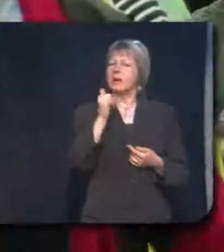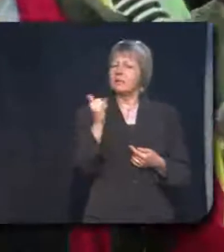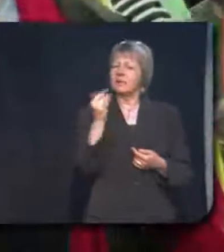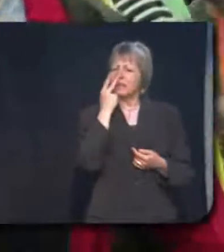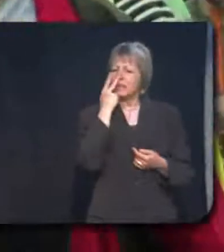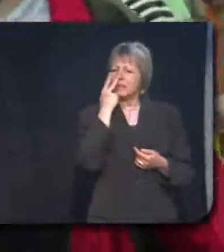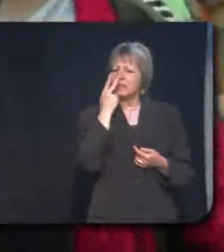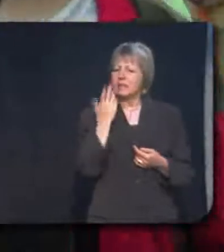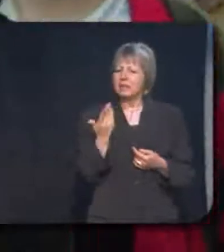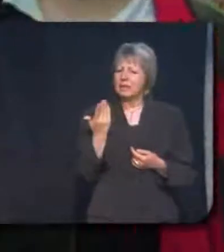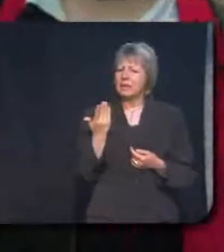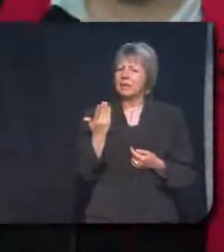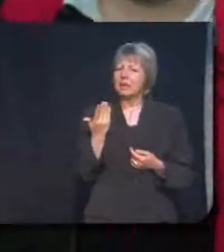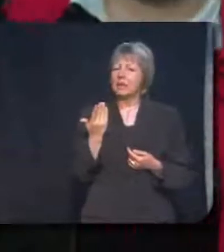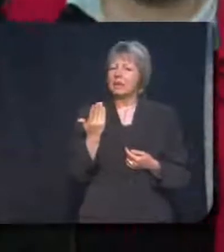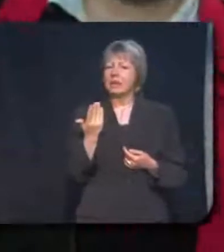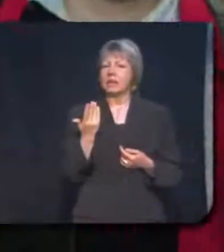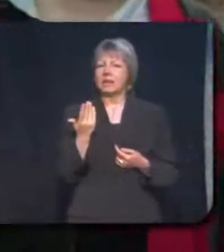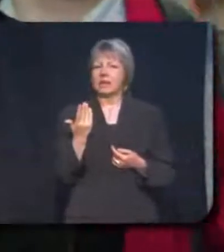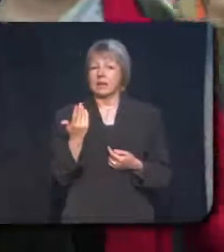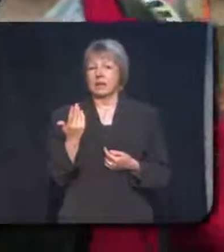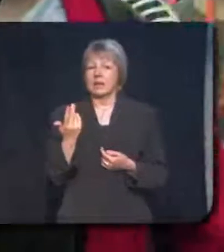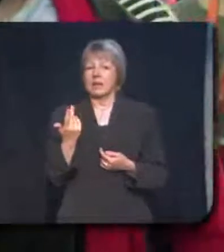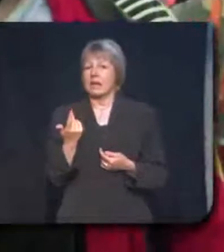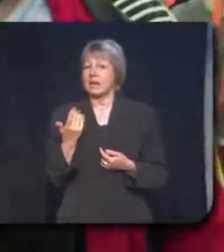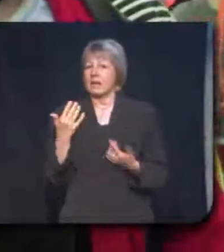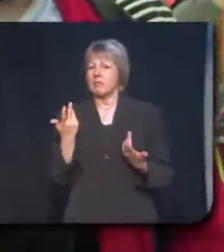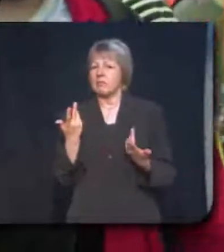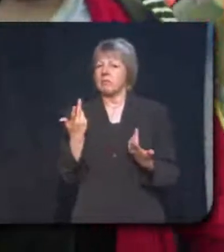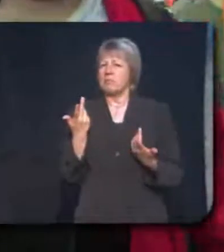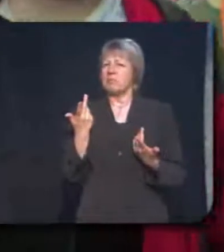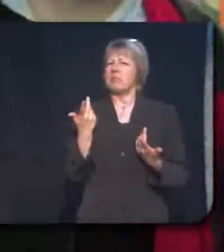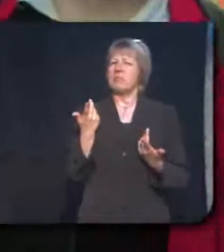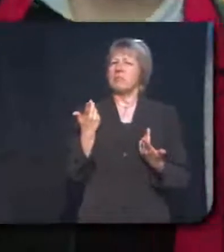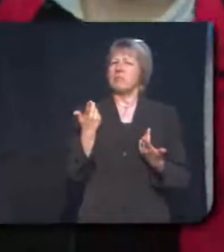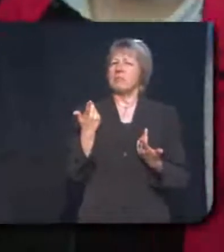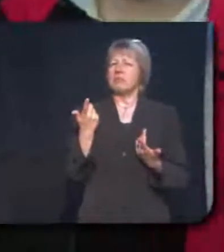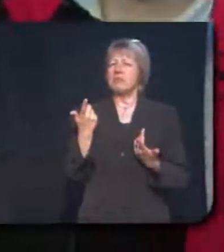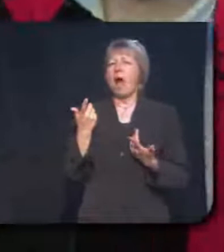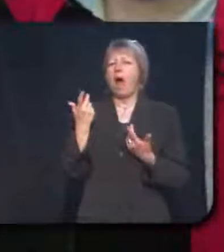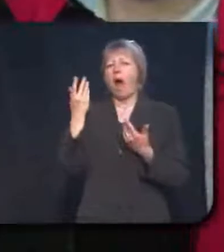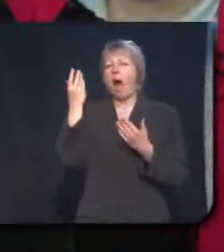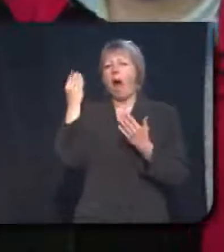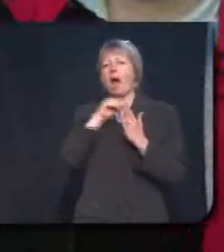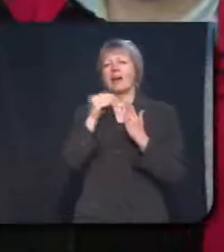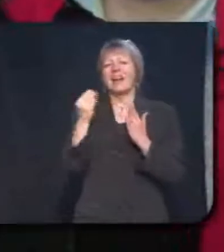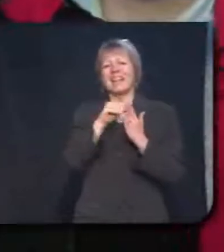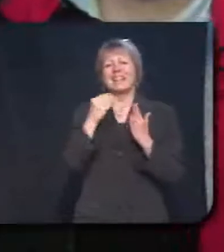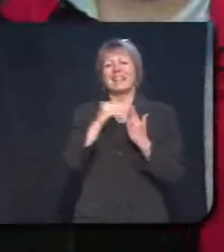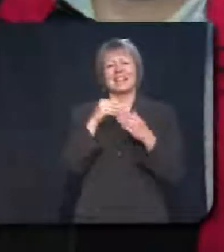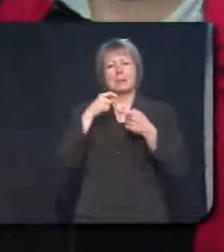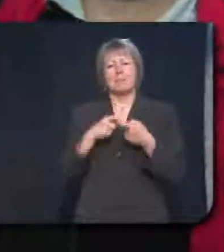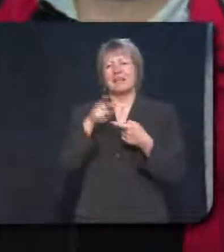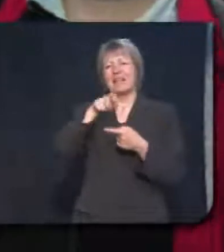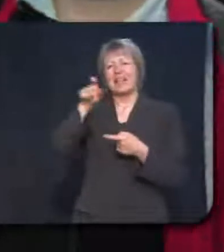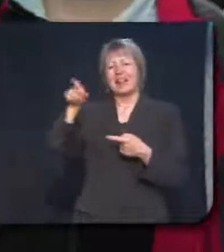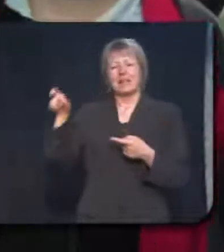gibt es einen mindestforum an akkreditierten Mitgliedern der Partei damit diese